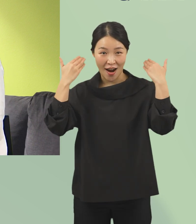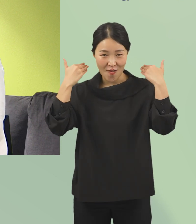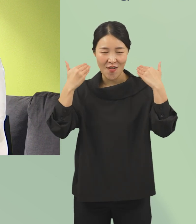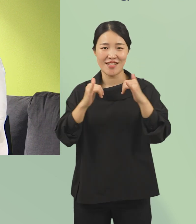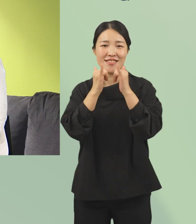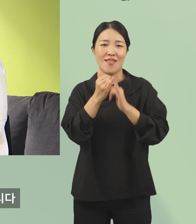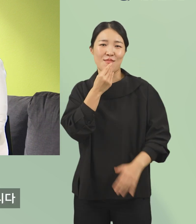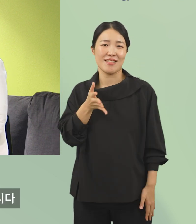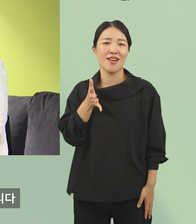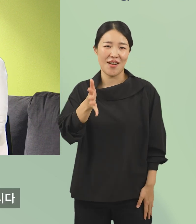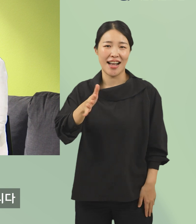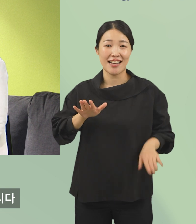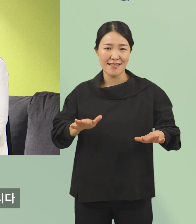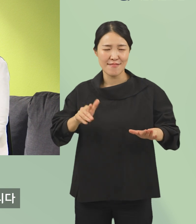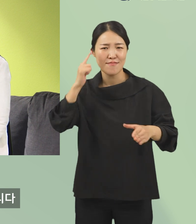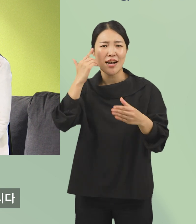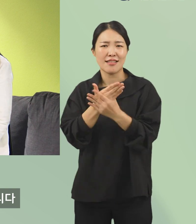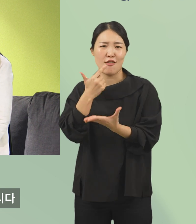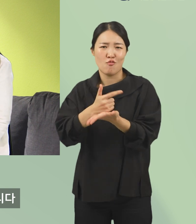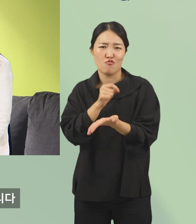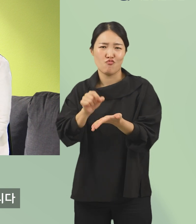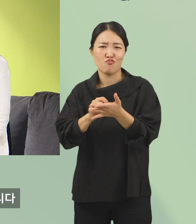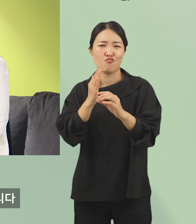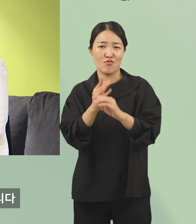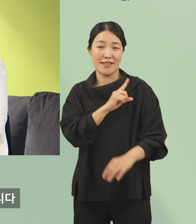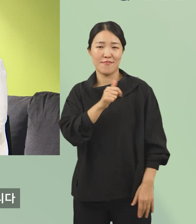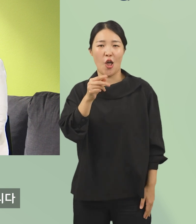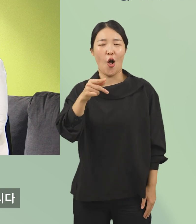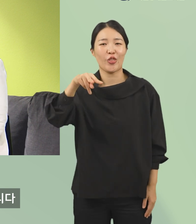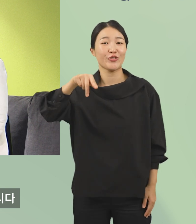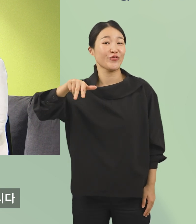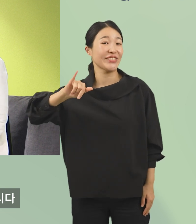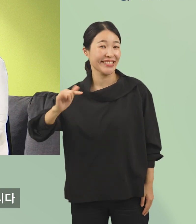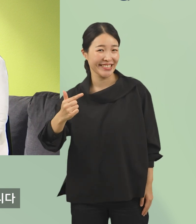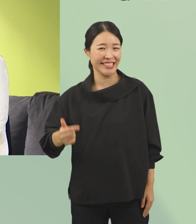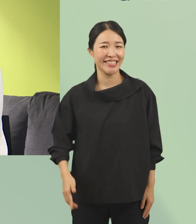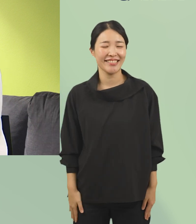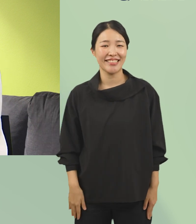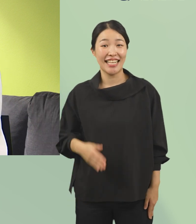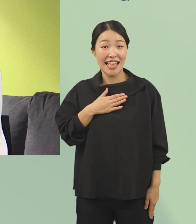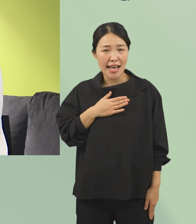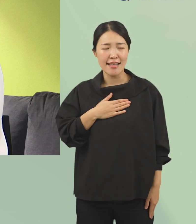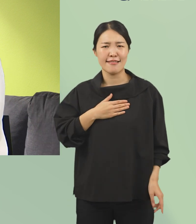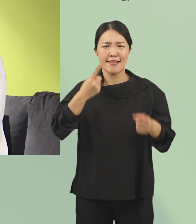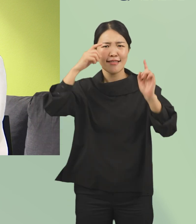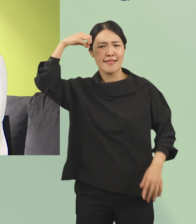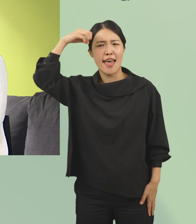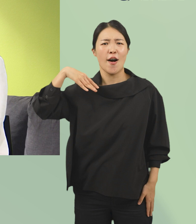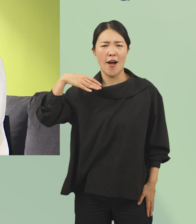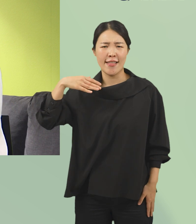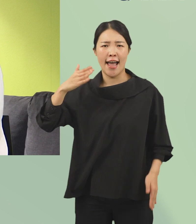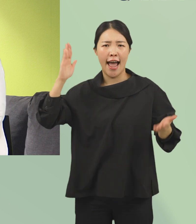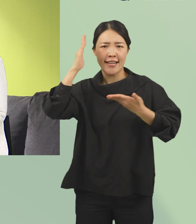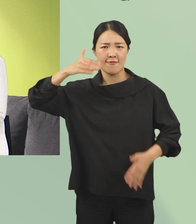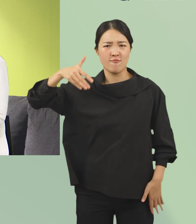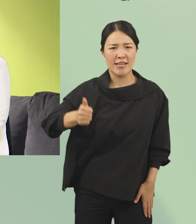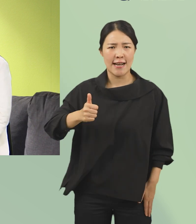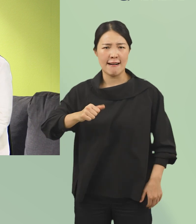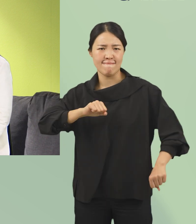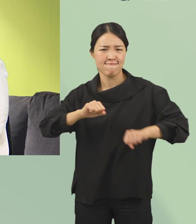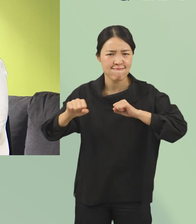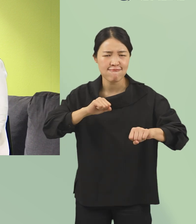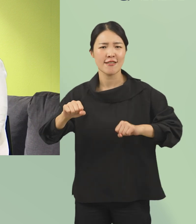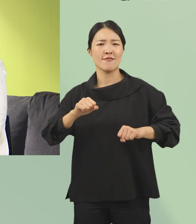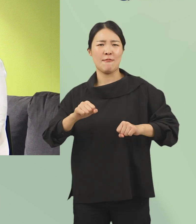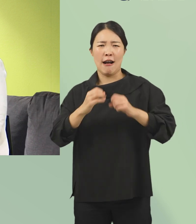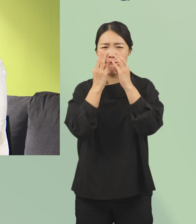성균관대학교 사학과에서 지금 박사 논문을 쓰고 있는 현수진이라고 합니다. 저 같은 경우에는